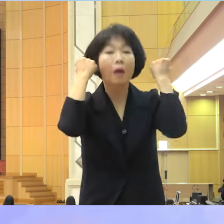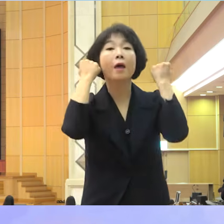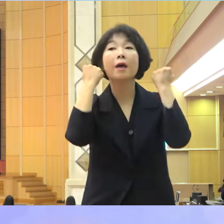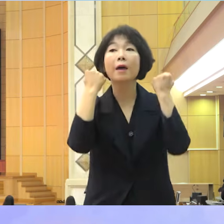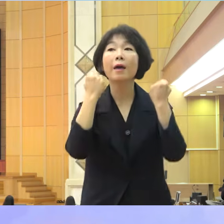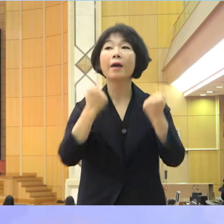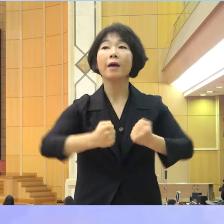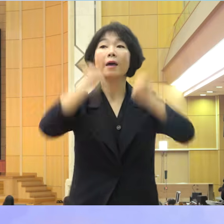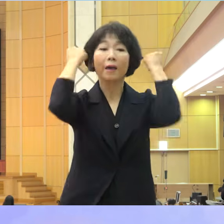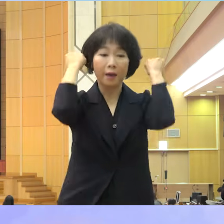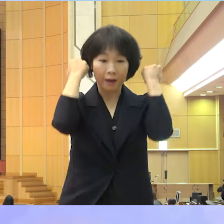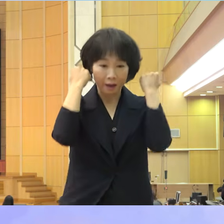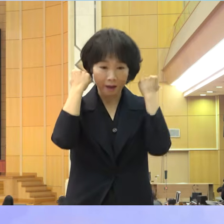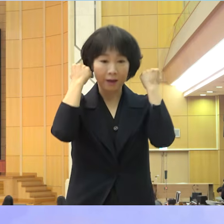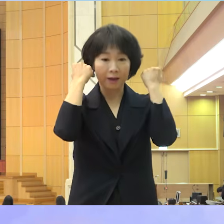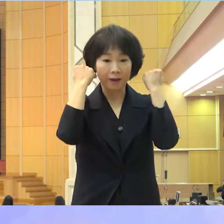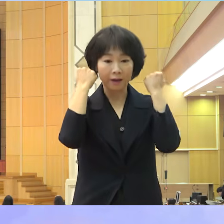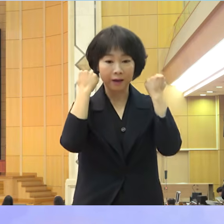살아계시네.